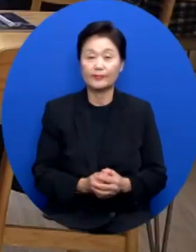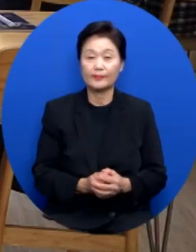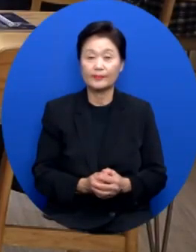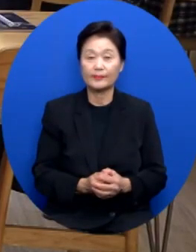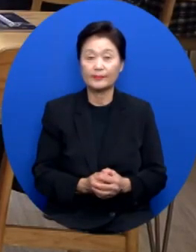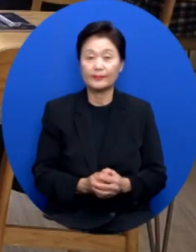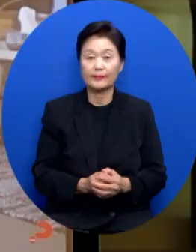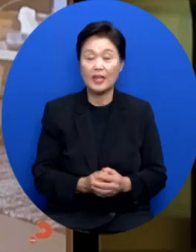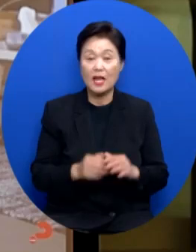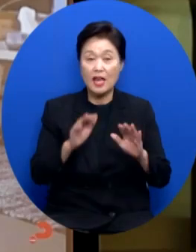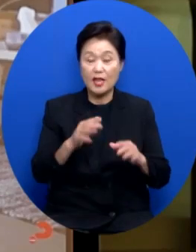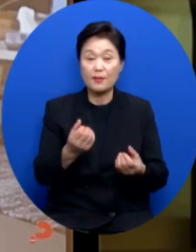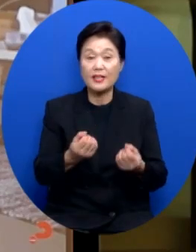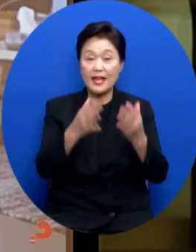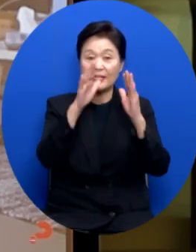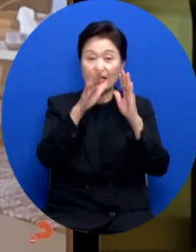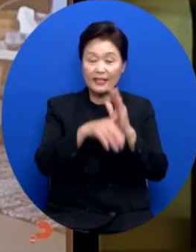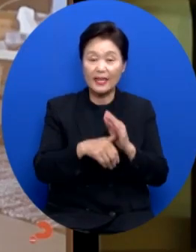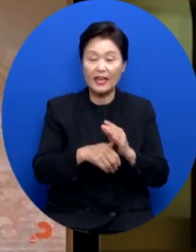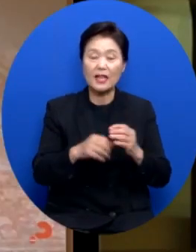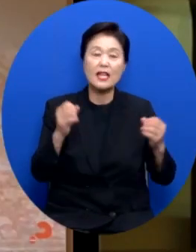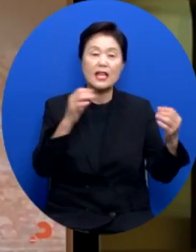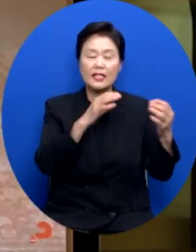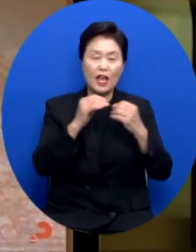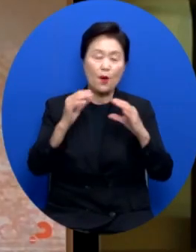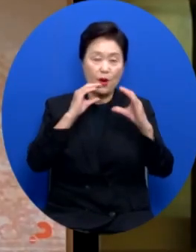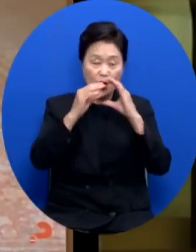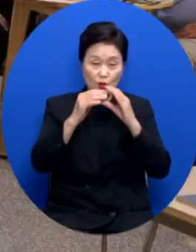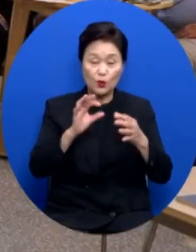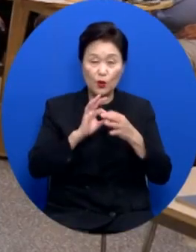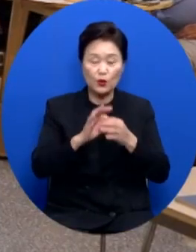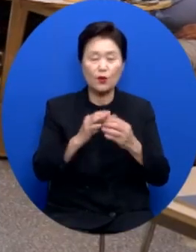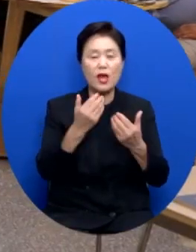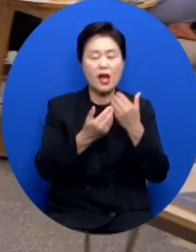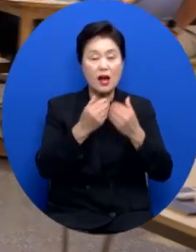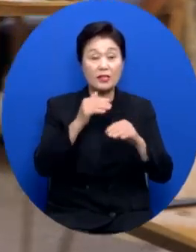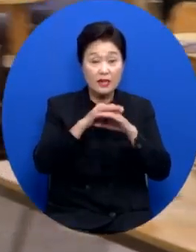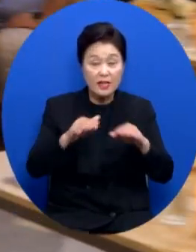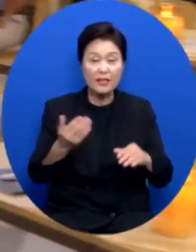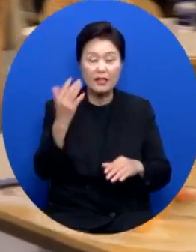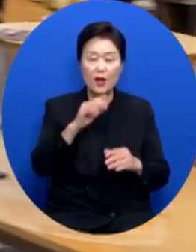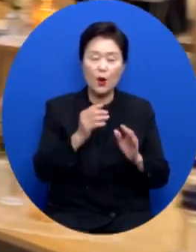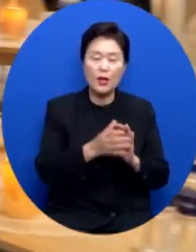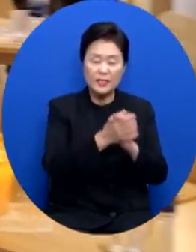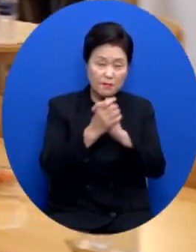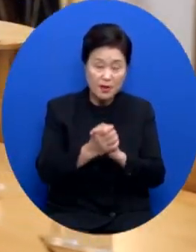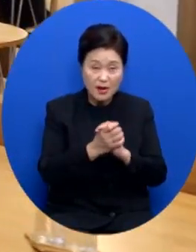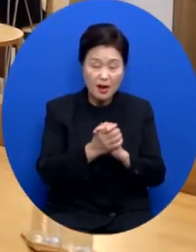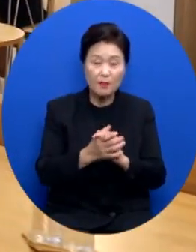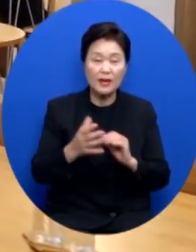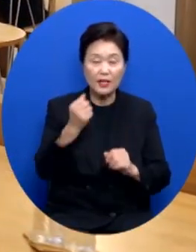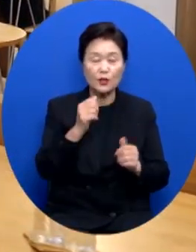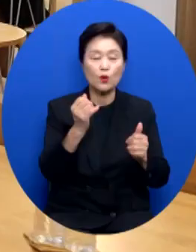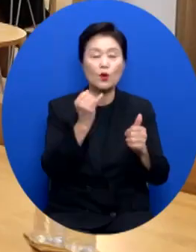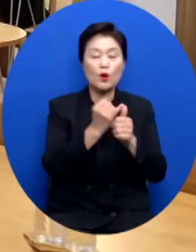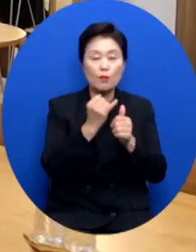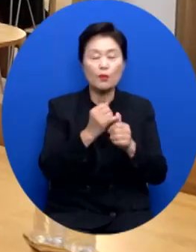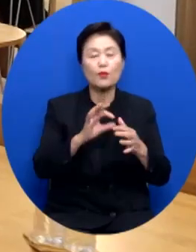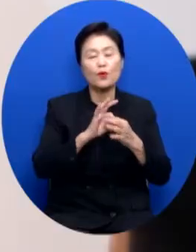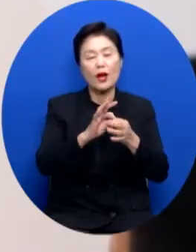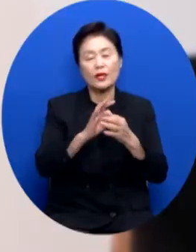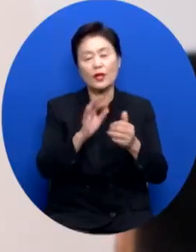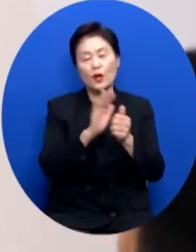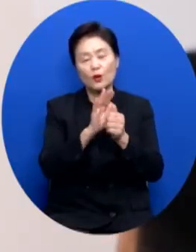개최됐습니다 이번 행사에서는 대화와 소통을 통해 갈등을 해결하고 친밀감을 높여 부부관계 개선을 돕기 위해